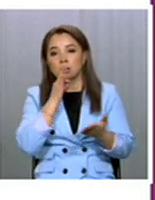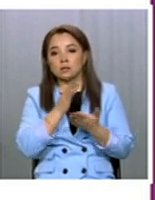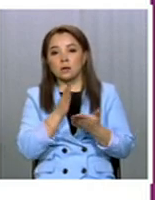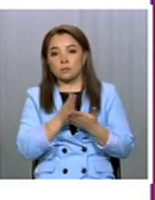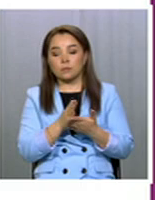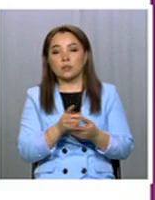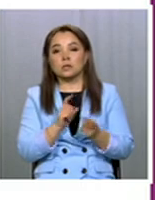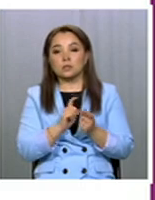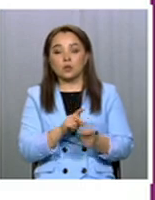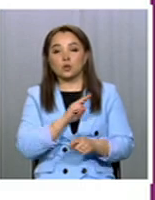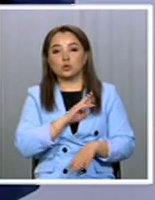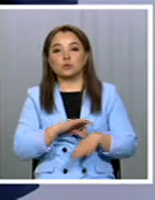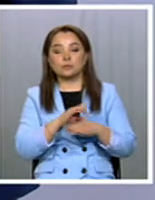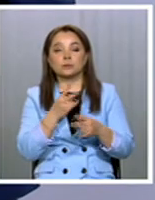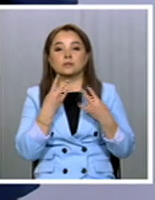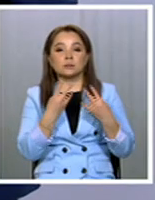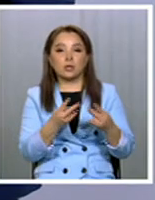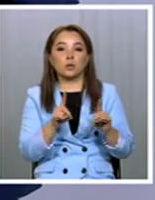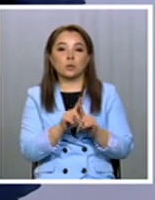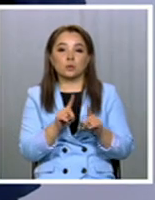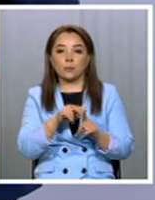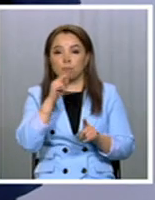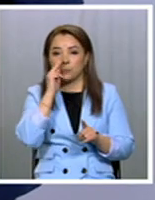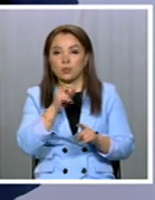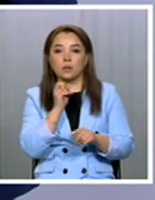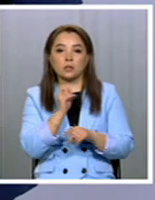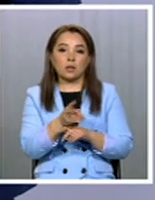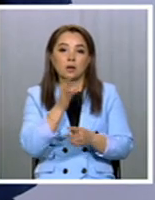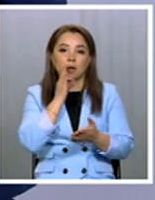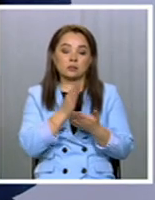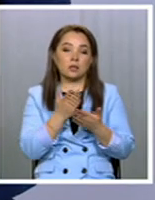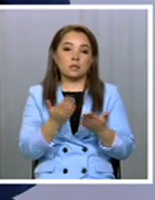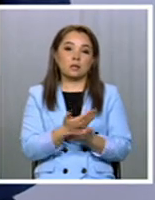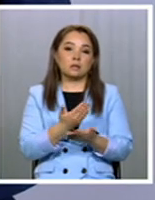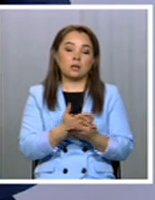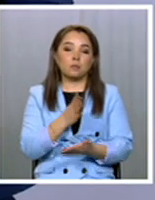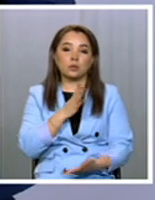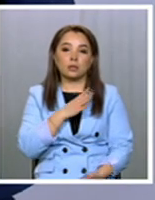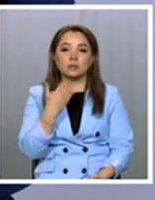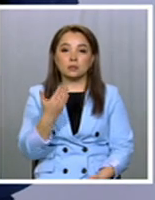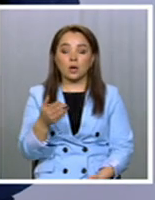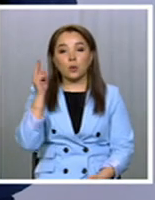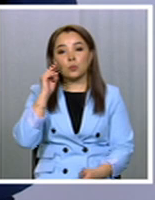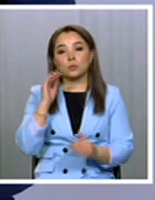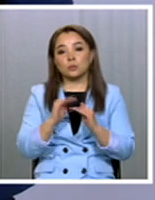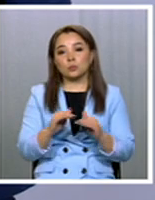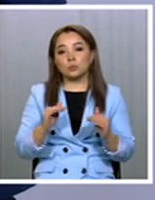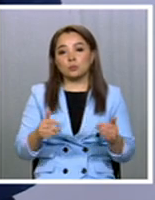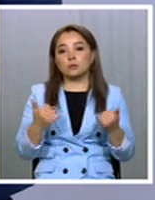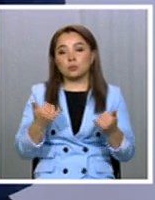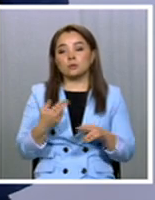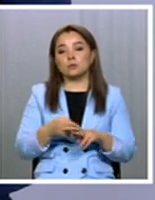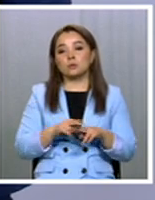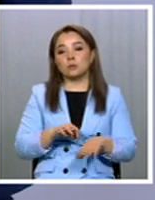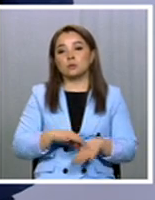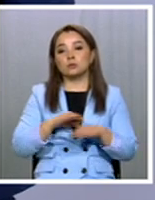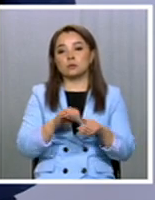қастандық жасаушылар ретінде айыпталып қуғын сүргінге ұшыратылған болатын. Оқушылар, біз өткен